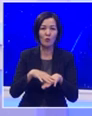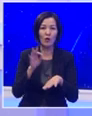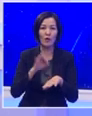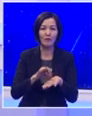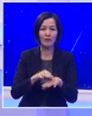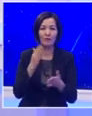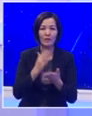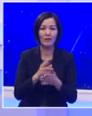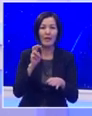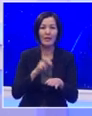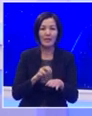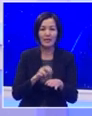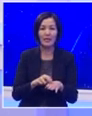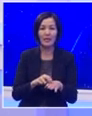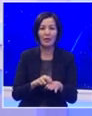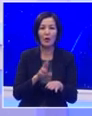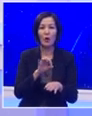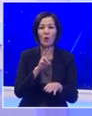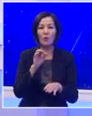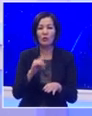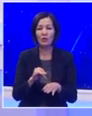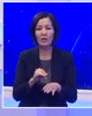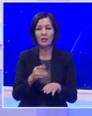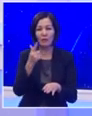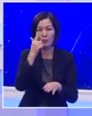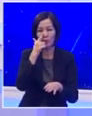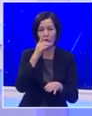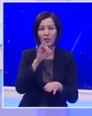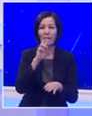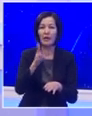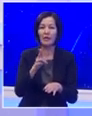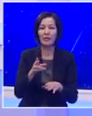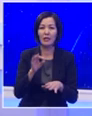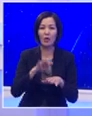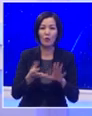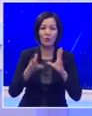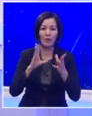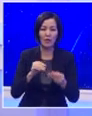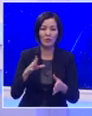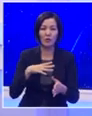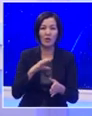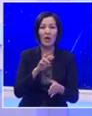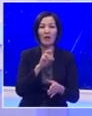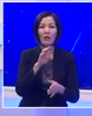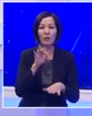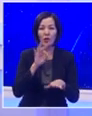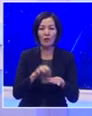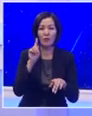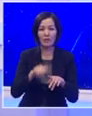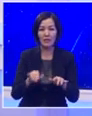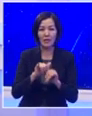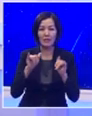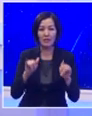сырқатпен арпалысып жатыр. Дәрігерлер оған оң жақ мұрын қуысының қатерлі ісігі деген диагноз қойған. Онкологиялық ауру тез асқынады,